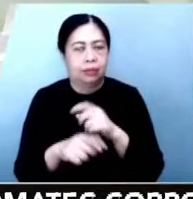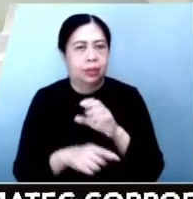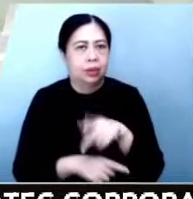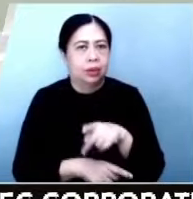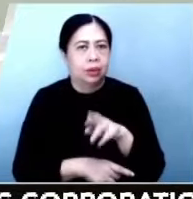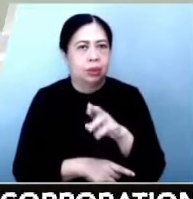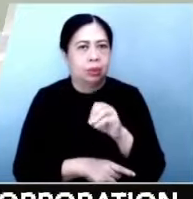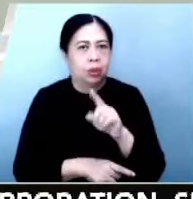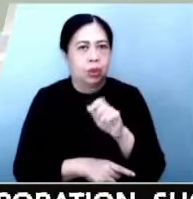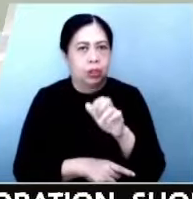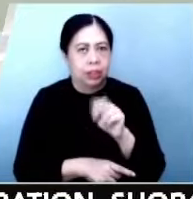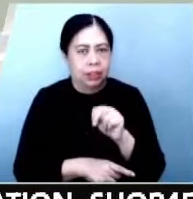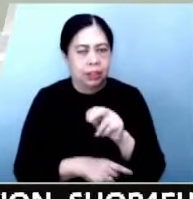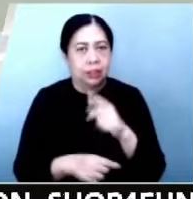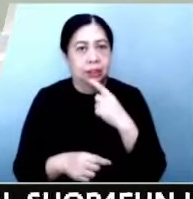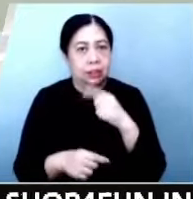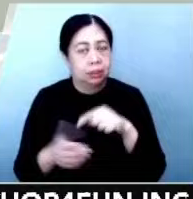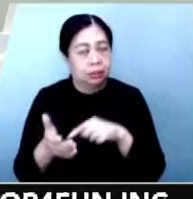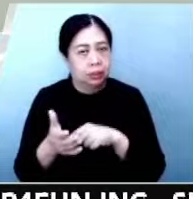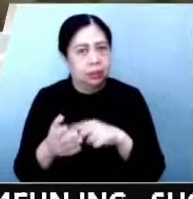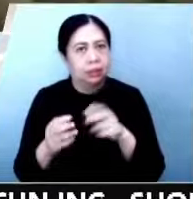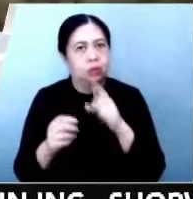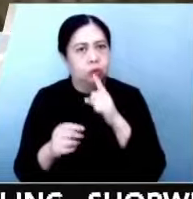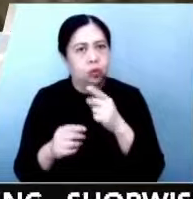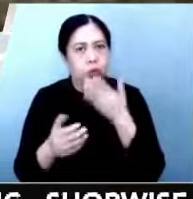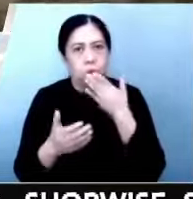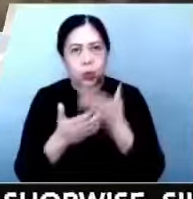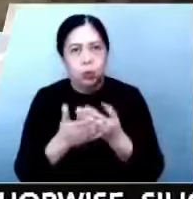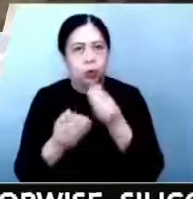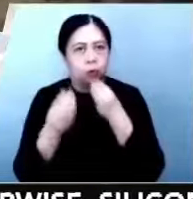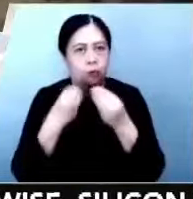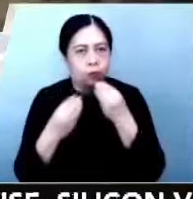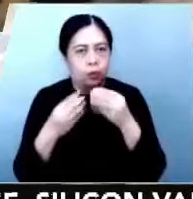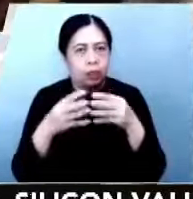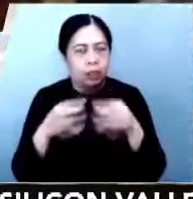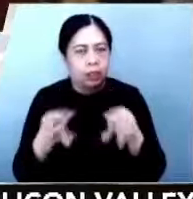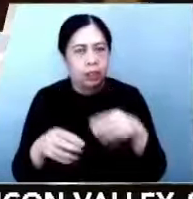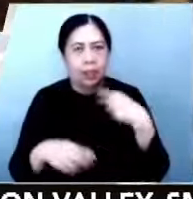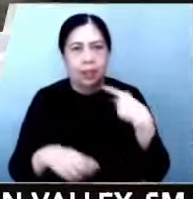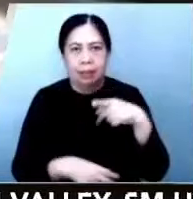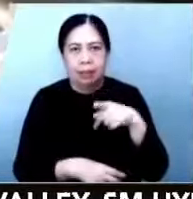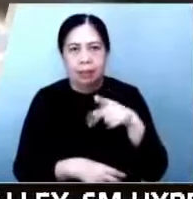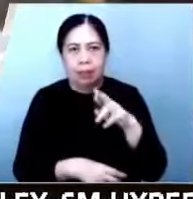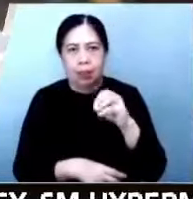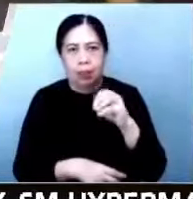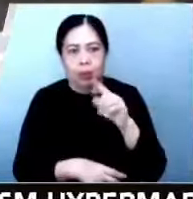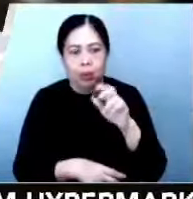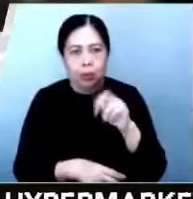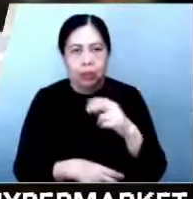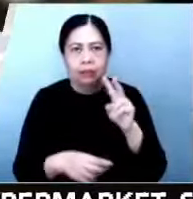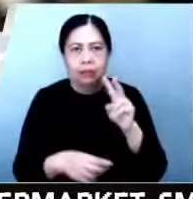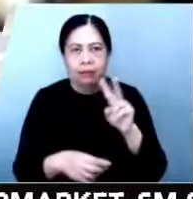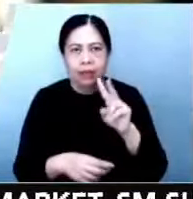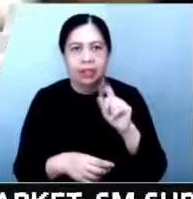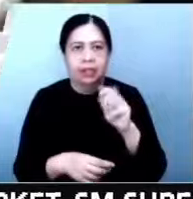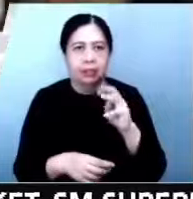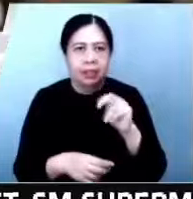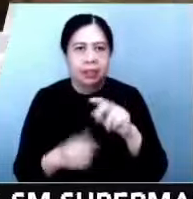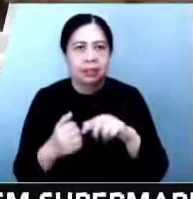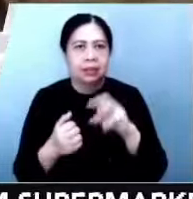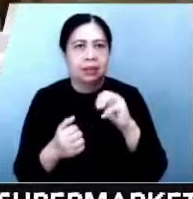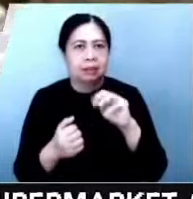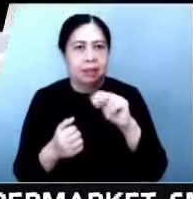nutritionist at dietitian, maituturing na superfood ang itlog. Bukod sa protina, magandang source din ito ng vitamins at minerals na makatutulong